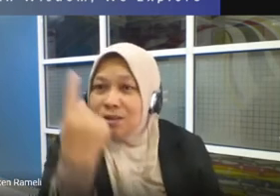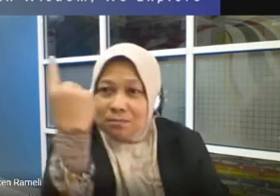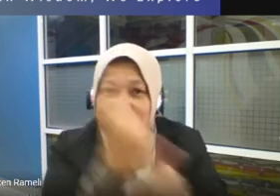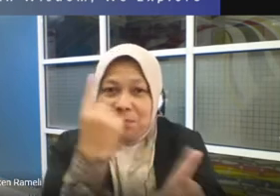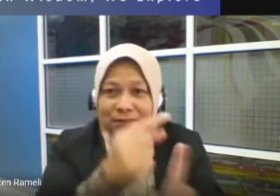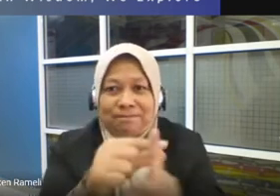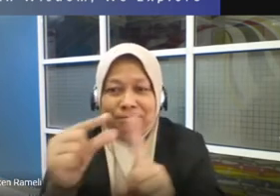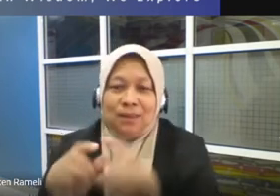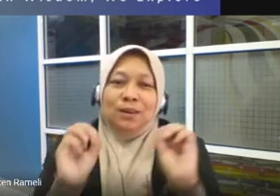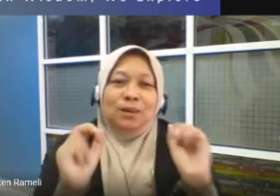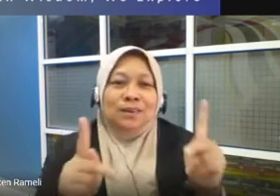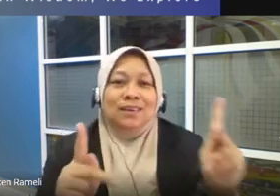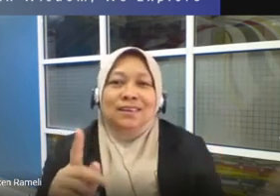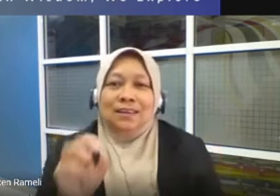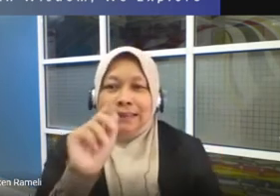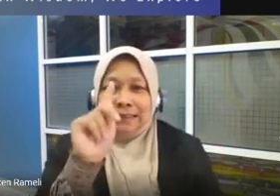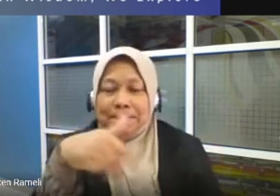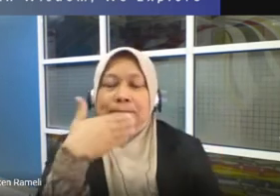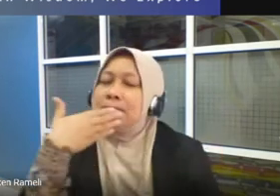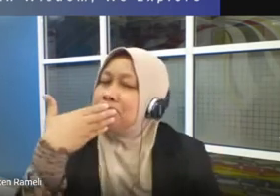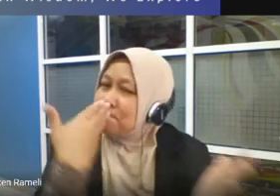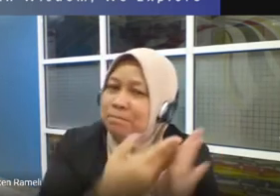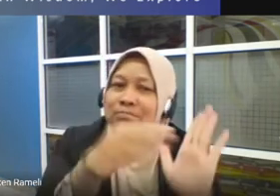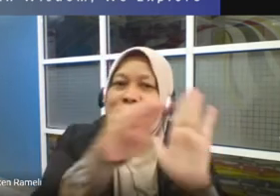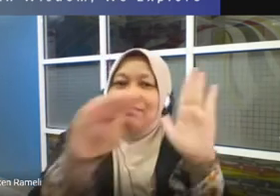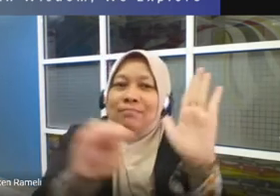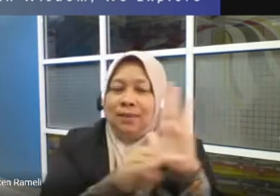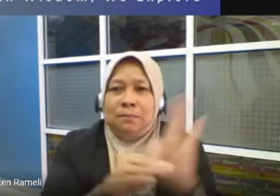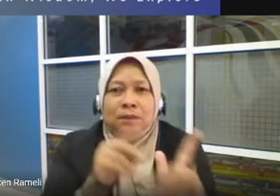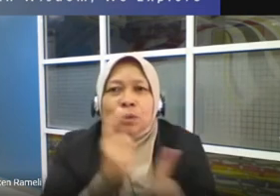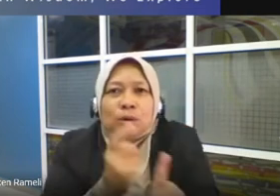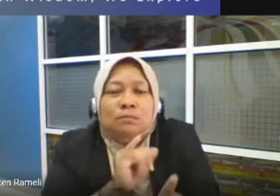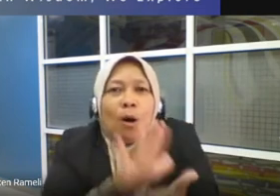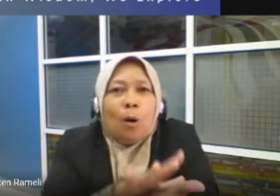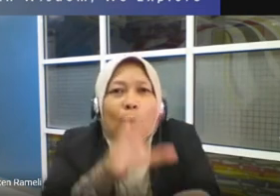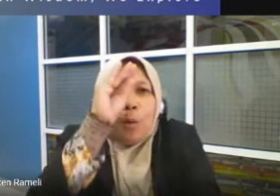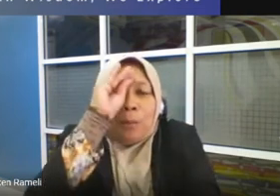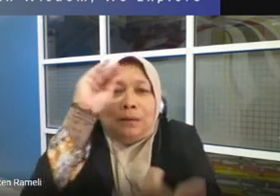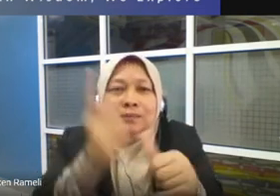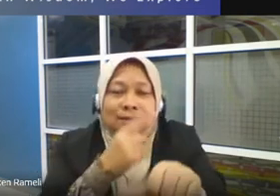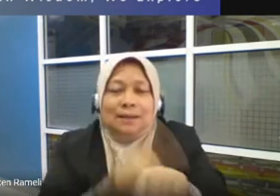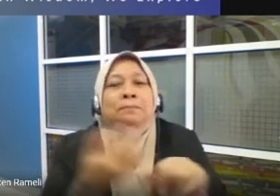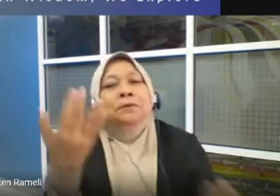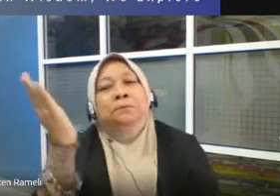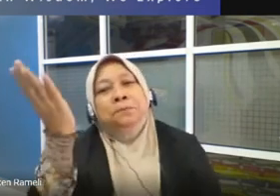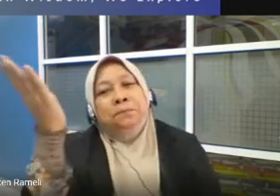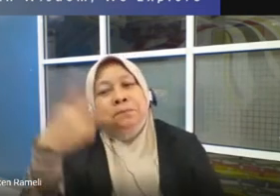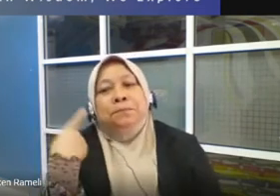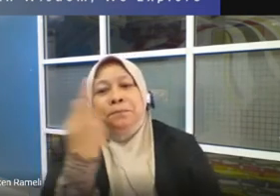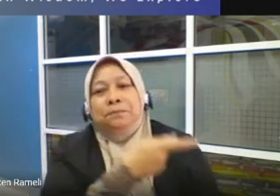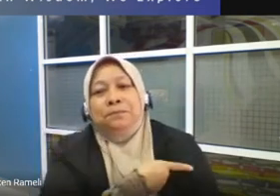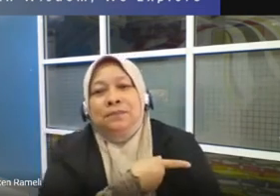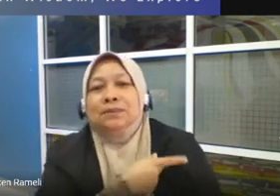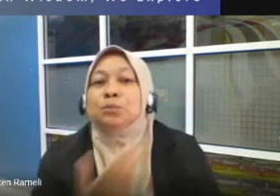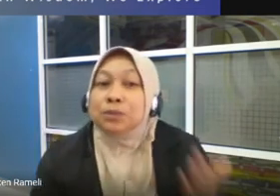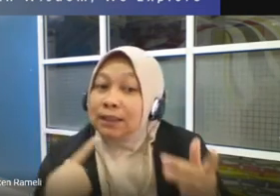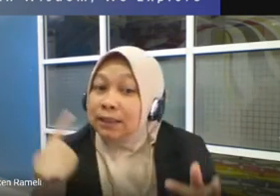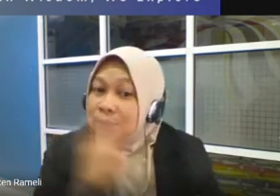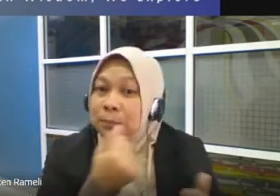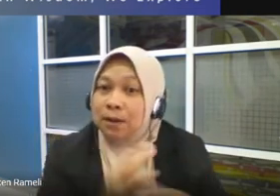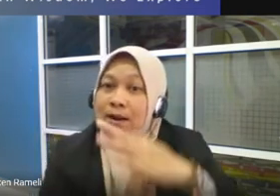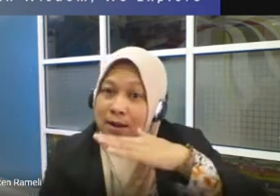Okay, Puan Nana, tips yang hebat yelah saya sendiri pun belajar lah juga, kita pun penyampai kan. Okay. Jadi mungkin kita boleh